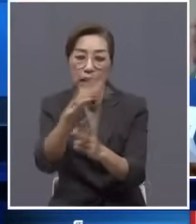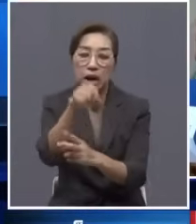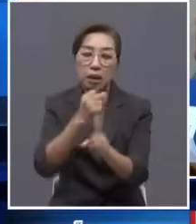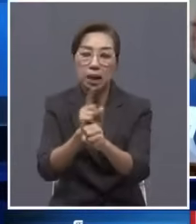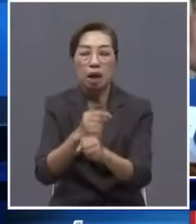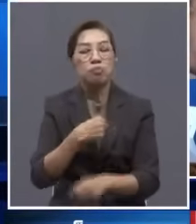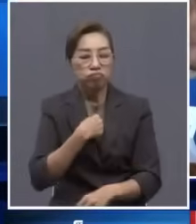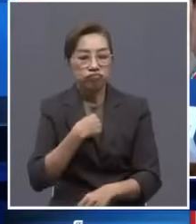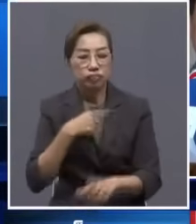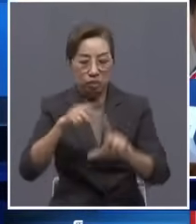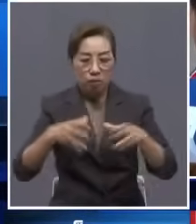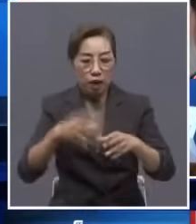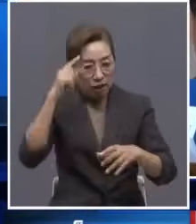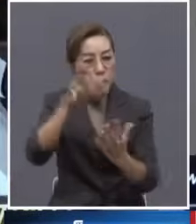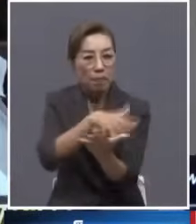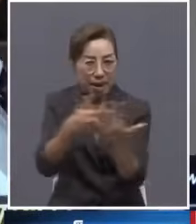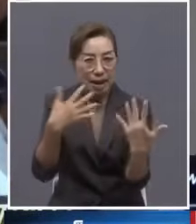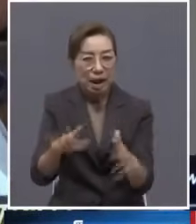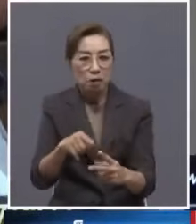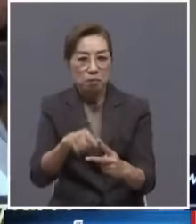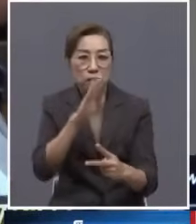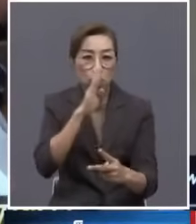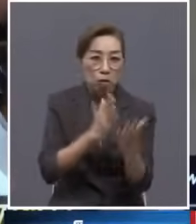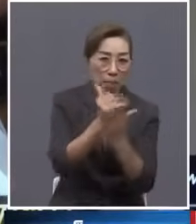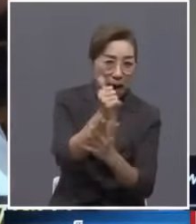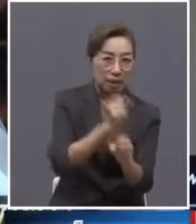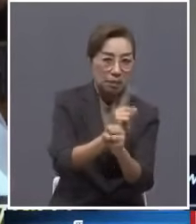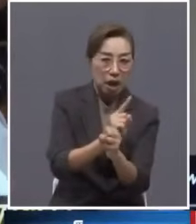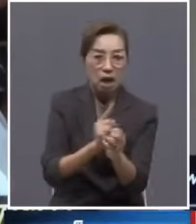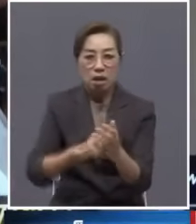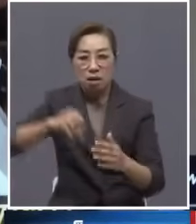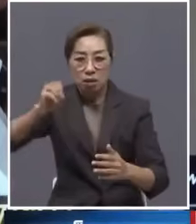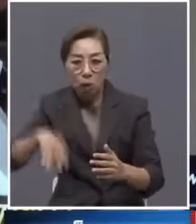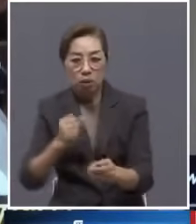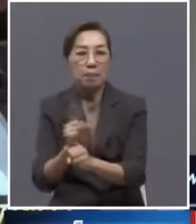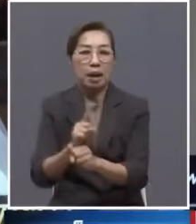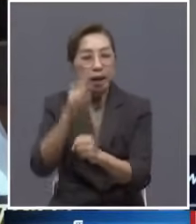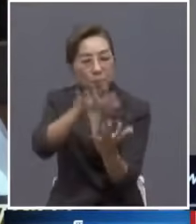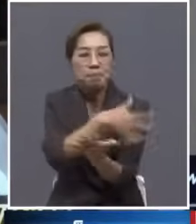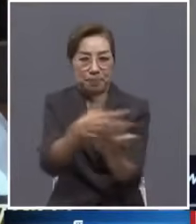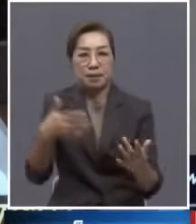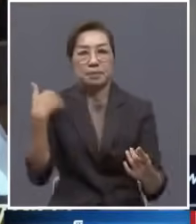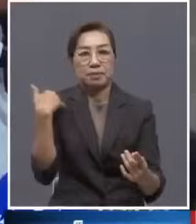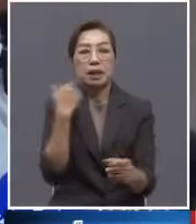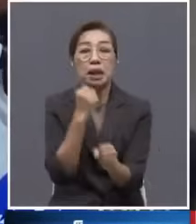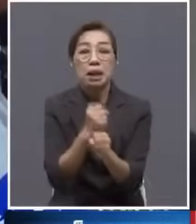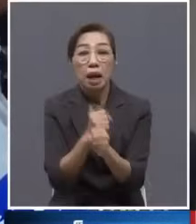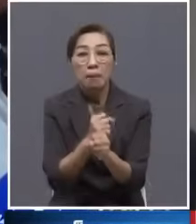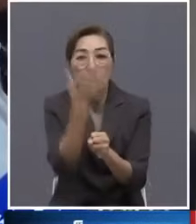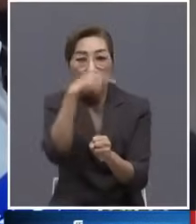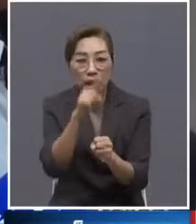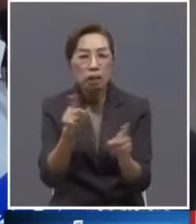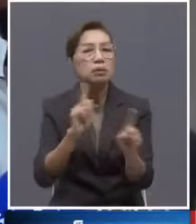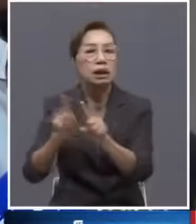ฉากทัศที่อาจจะเกิดขึ้นมีการวางแผนมีการออกแบบบริหารจัดการเอาไว้อยู่แล้วนะครับก็ทำทำบนพื้นฐานใน